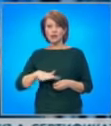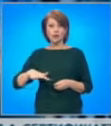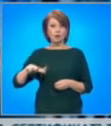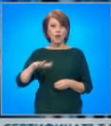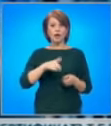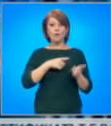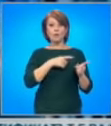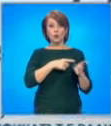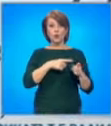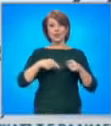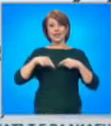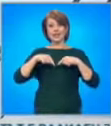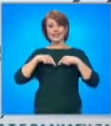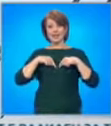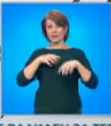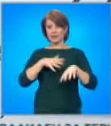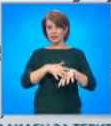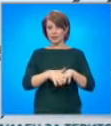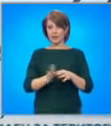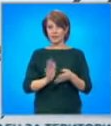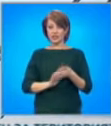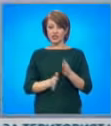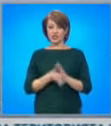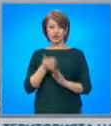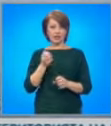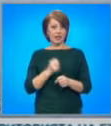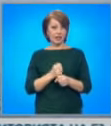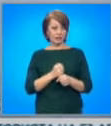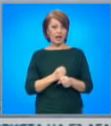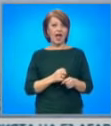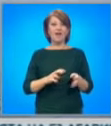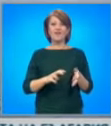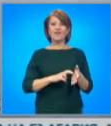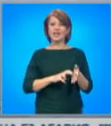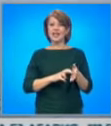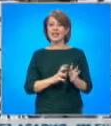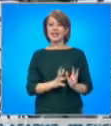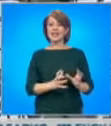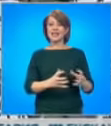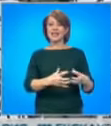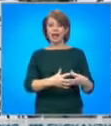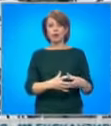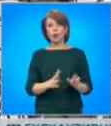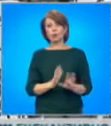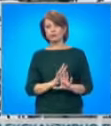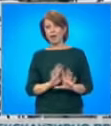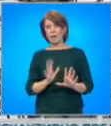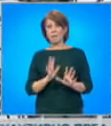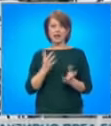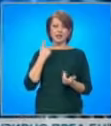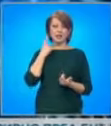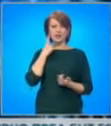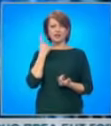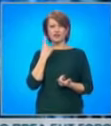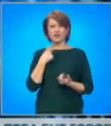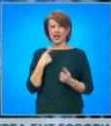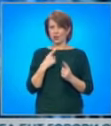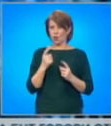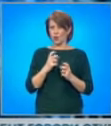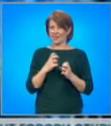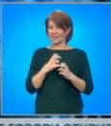съдебната система да не си вършат работата в енергийния сектор, който без да, да звучи особено силно, но